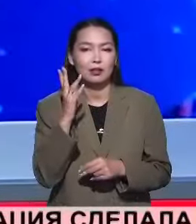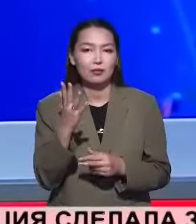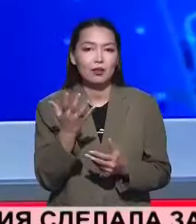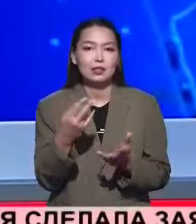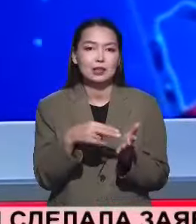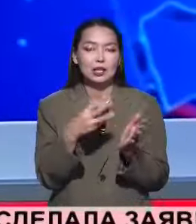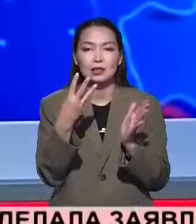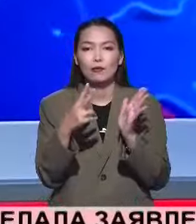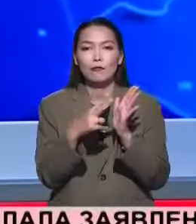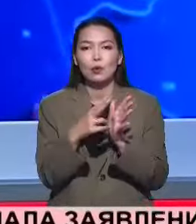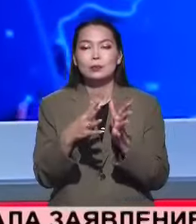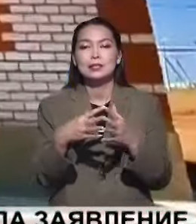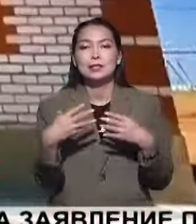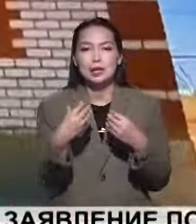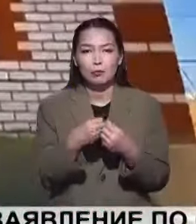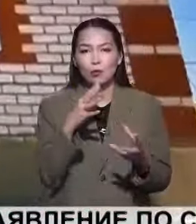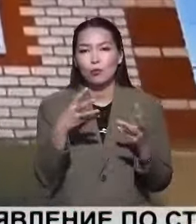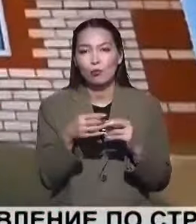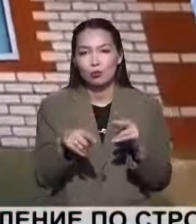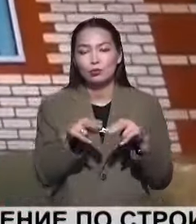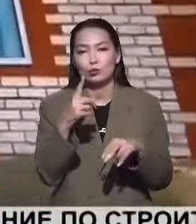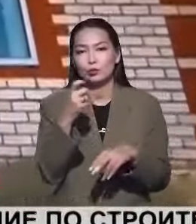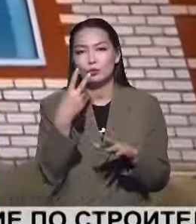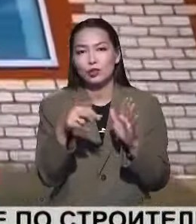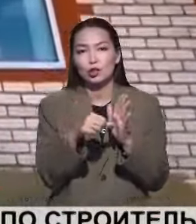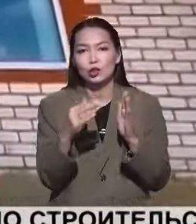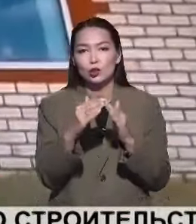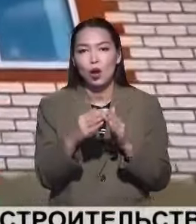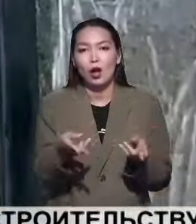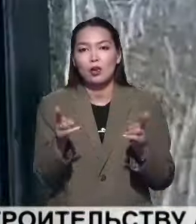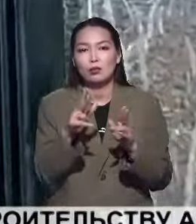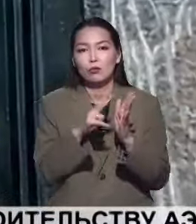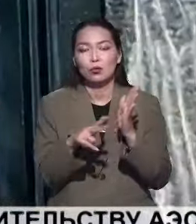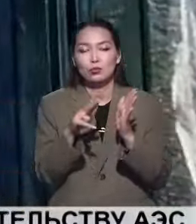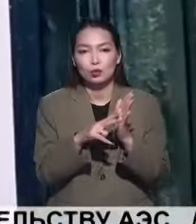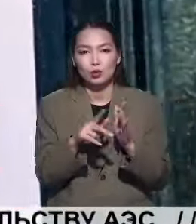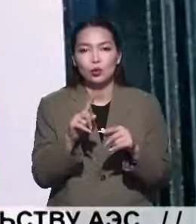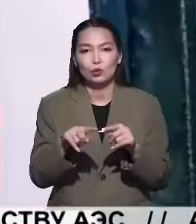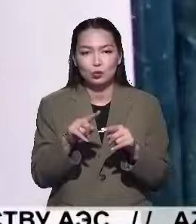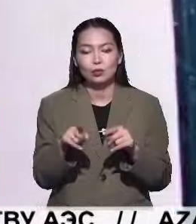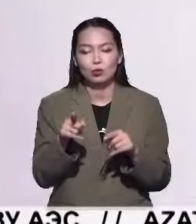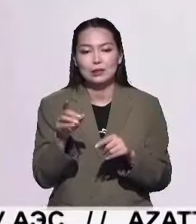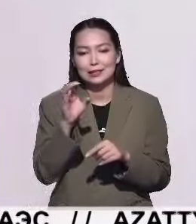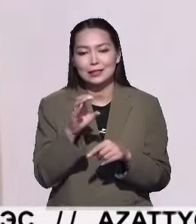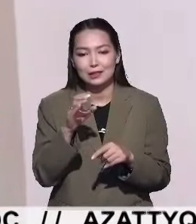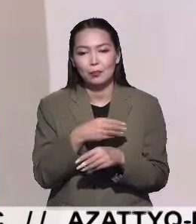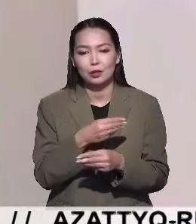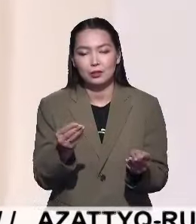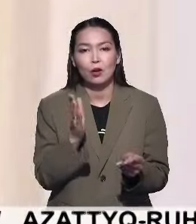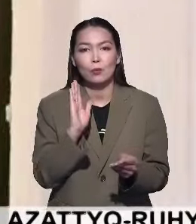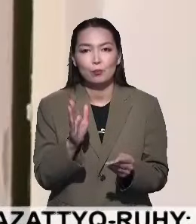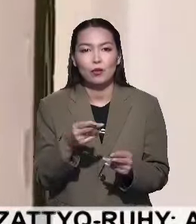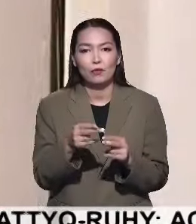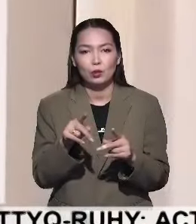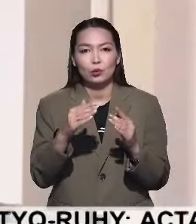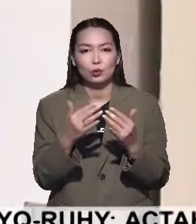стали 38 семей. Всего здесь строится 126 домов, оставшиеся 88 подрядчики планируют сдать в сентябре. В этих